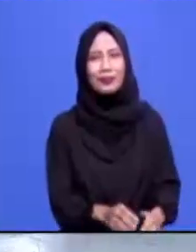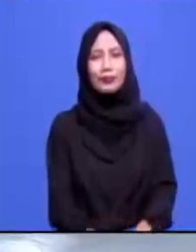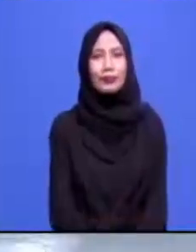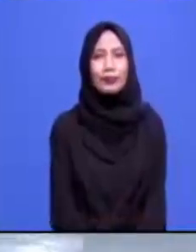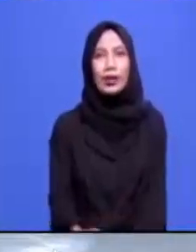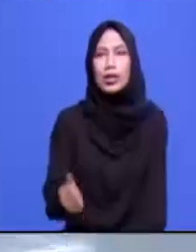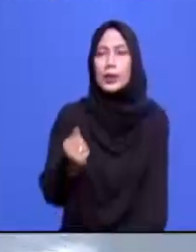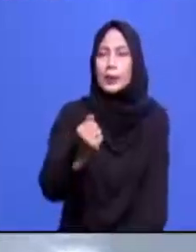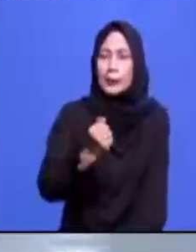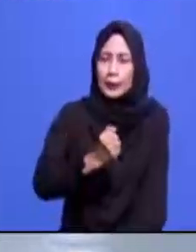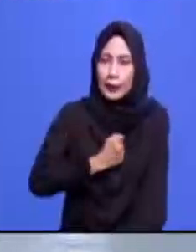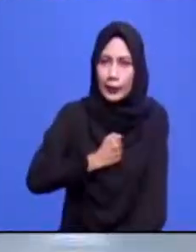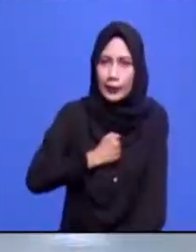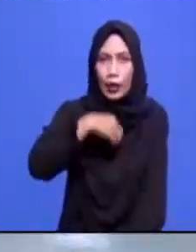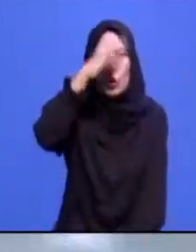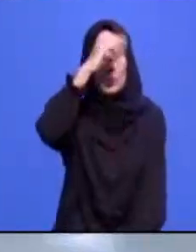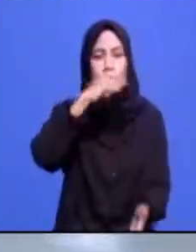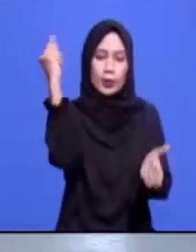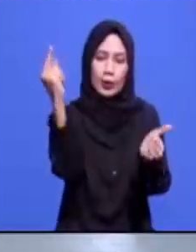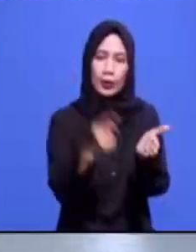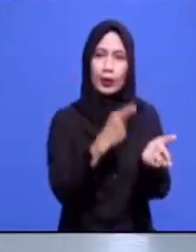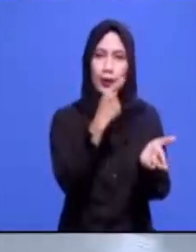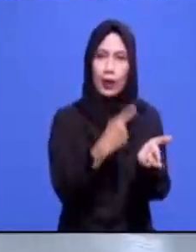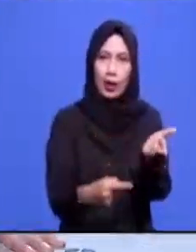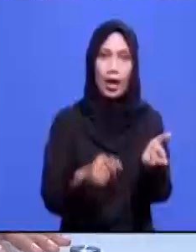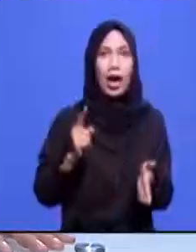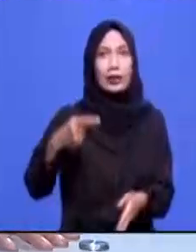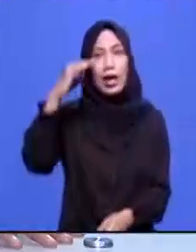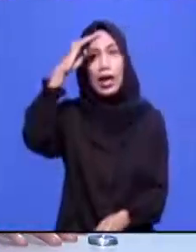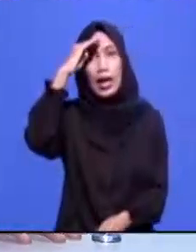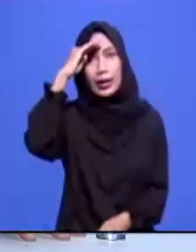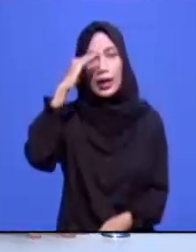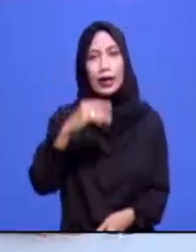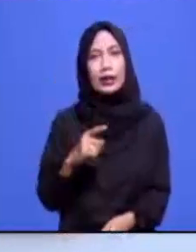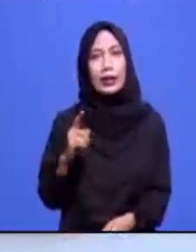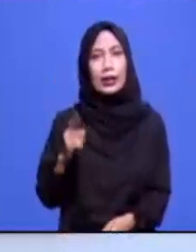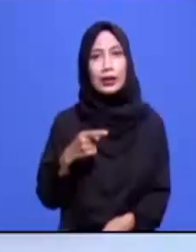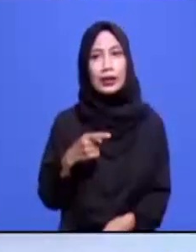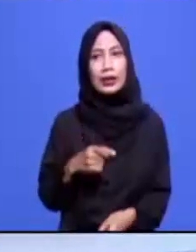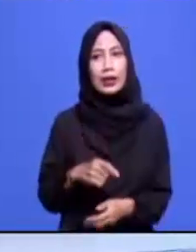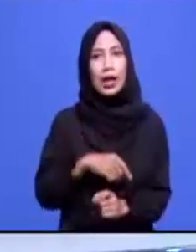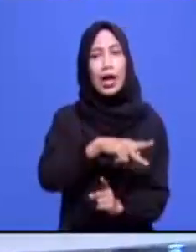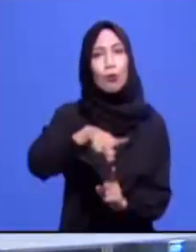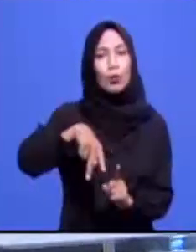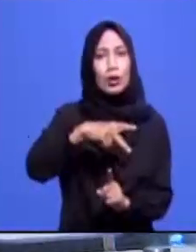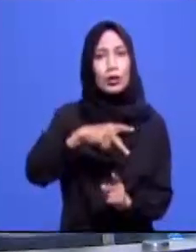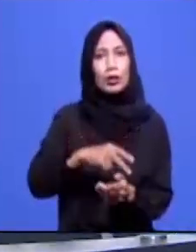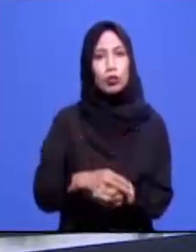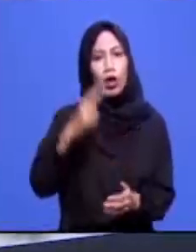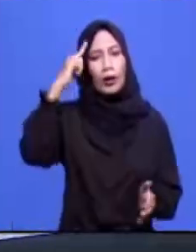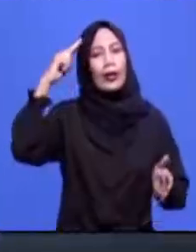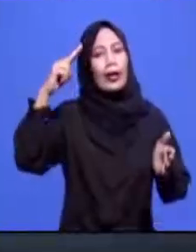Kesal ditilang polisi karena tidak memakai helm, seorang pria di Kabupaten Karimun, Kepulauan Riau, nekat merusak sepeda motornya